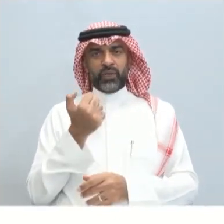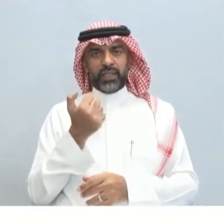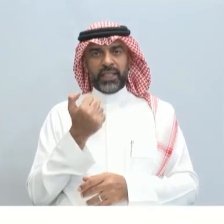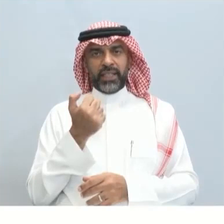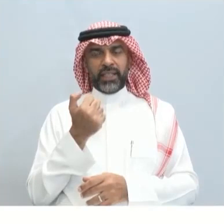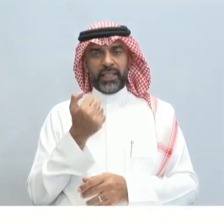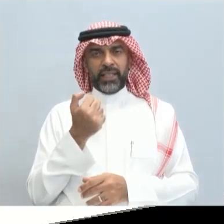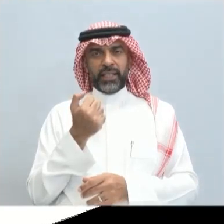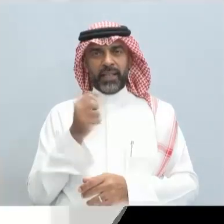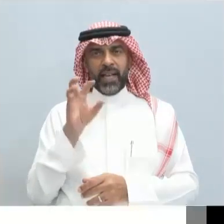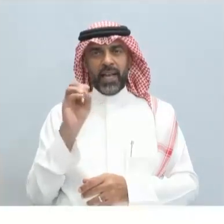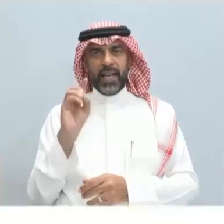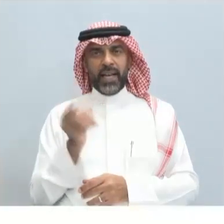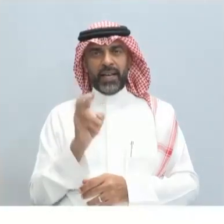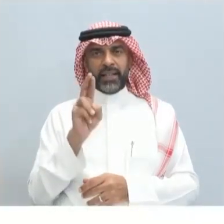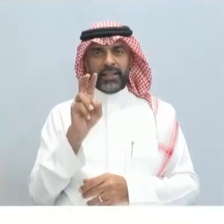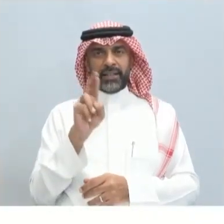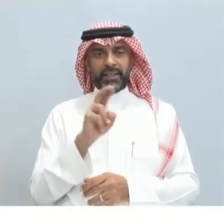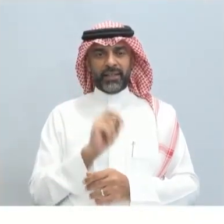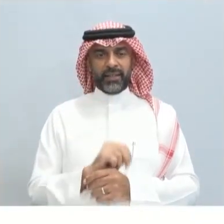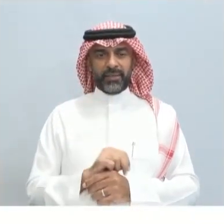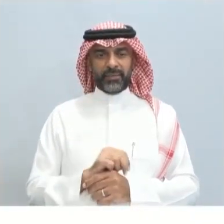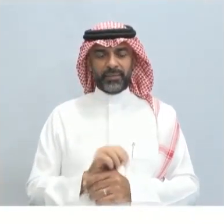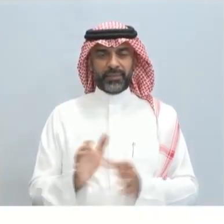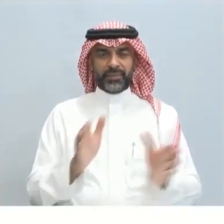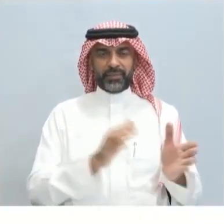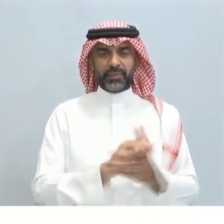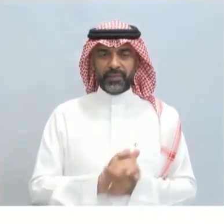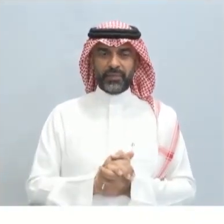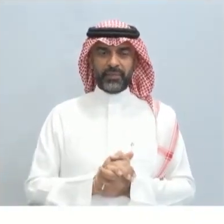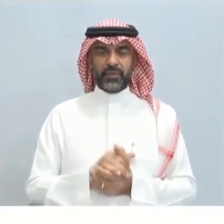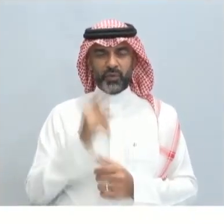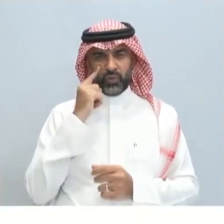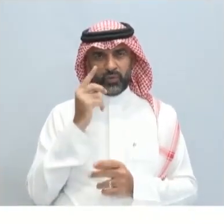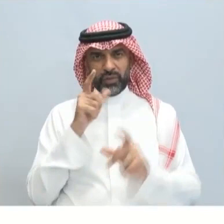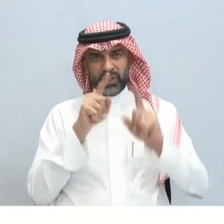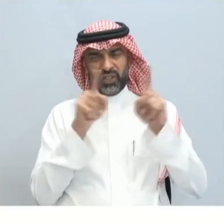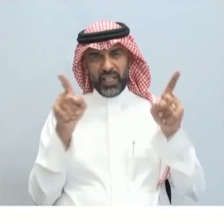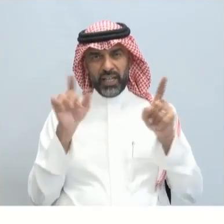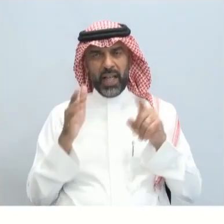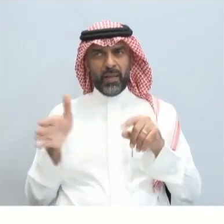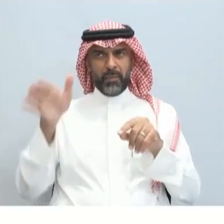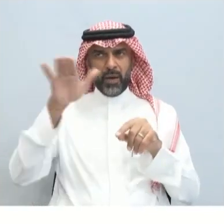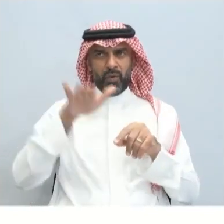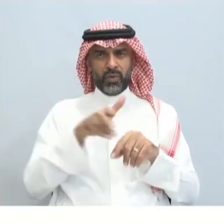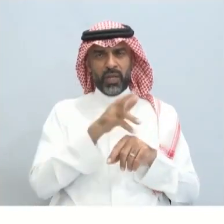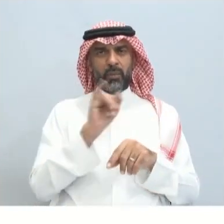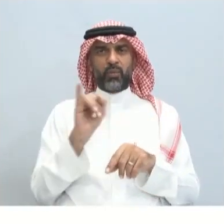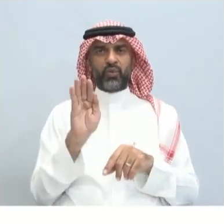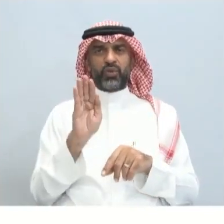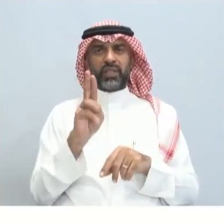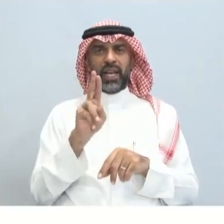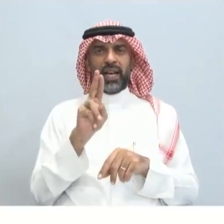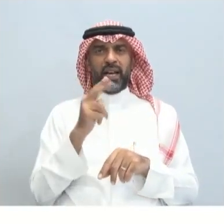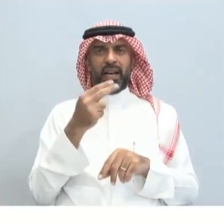بوحده الهيرتز امامي الان هذا الشكل عباره عن موجه مستعرضه